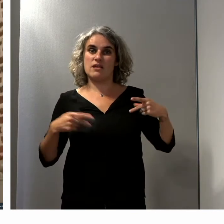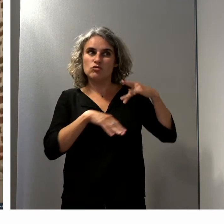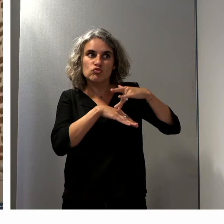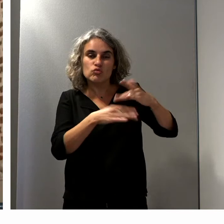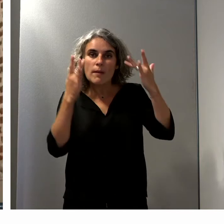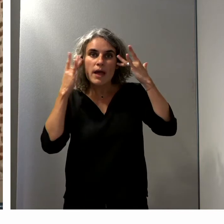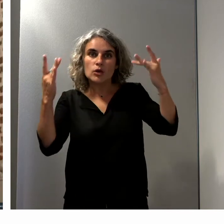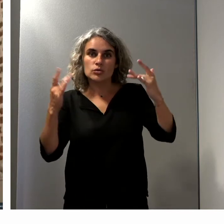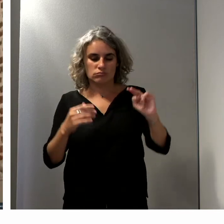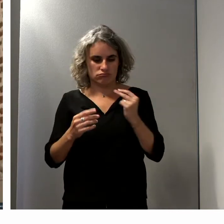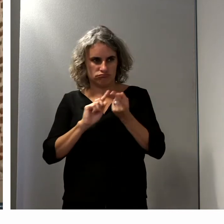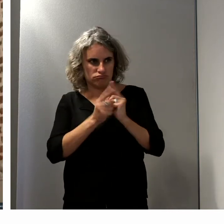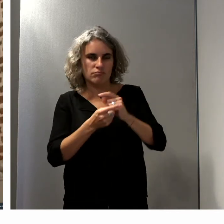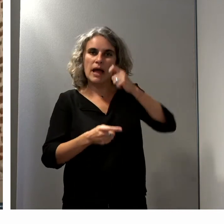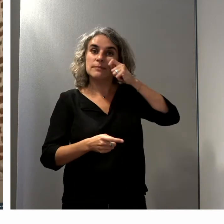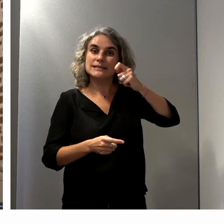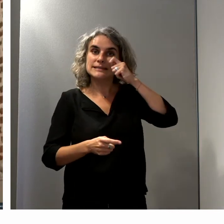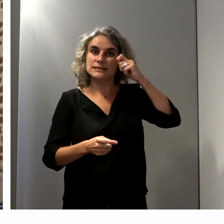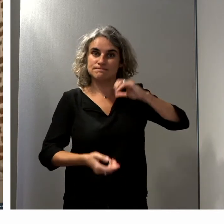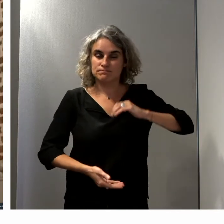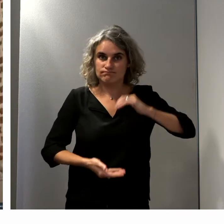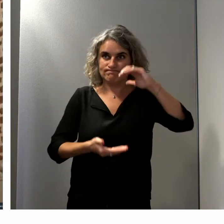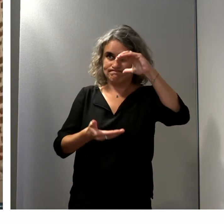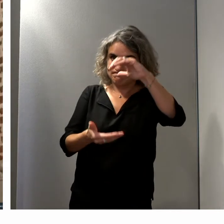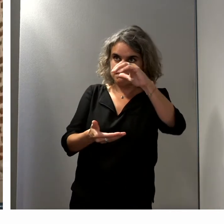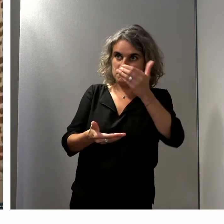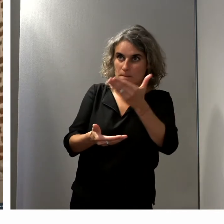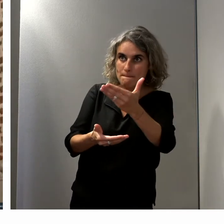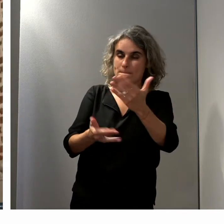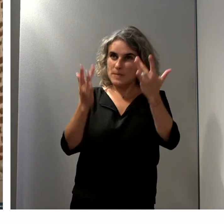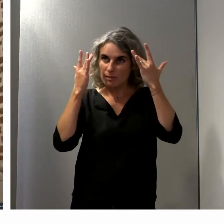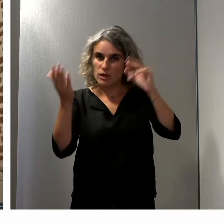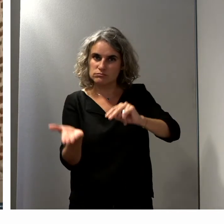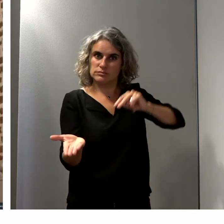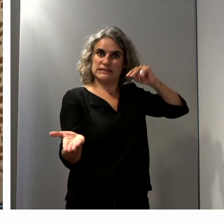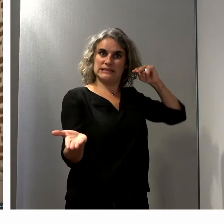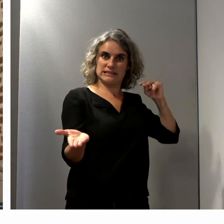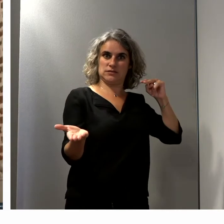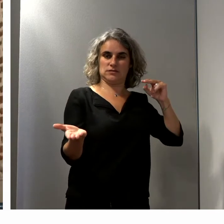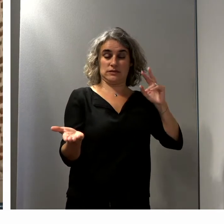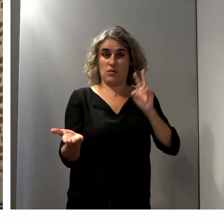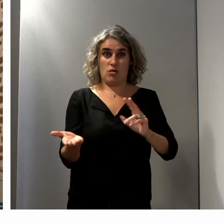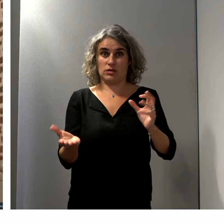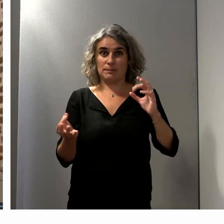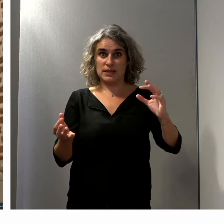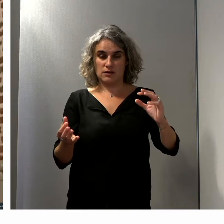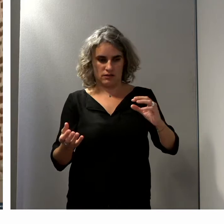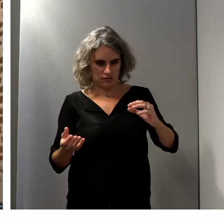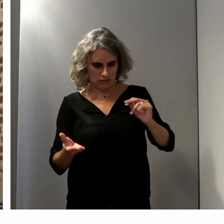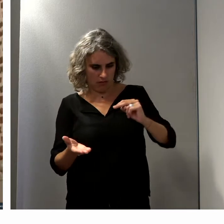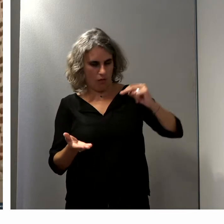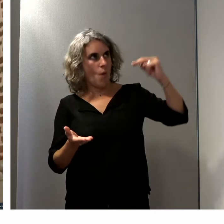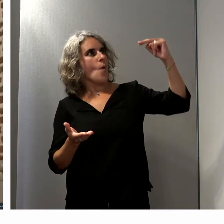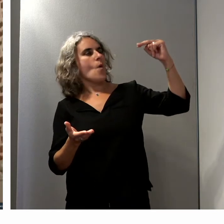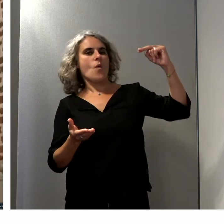en expertise qui va pouvoir nourrir une réflexion qui doit généraliser sa propre expérience, donc même qui doit presque transcender sa propre